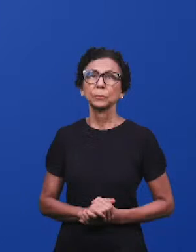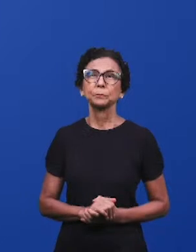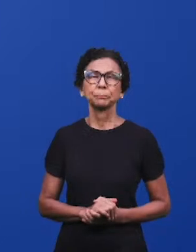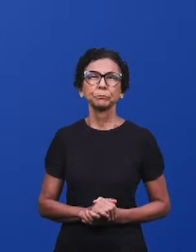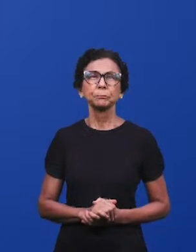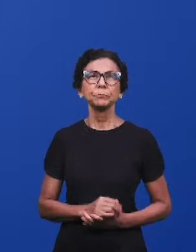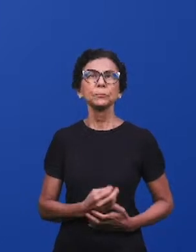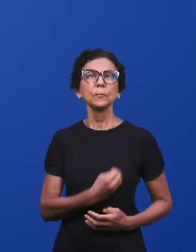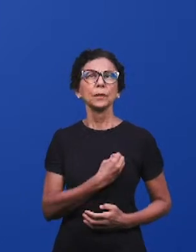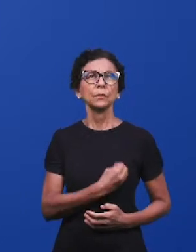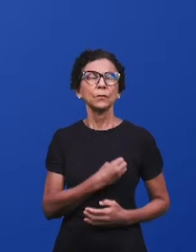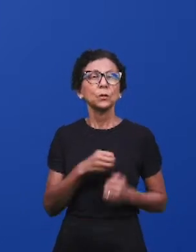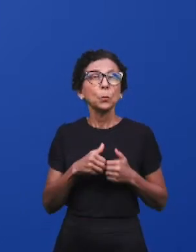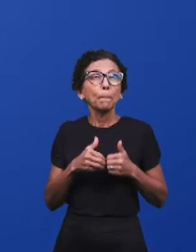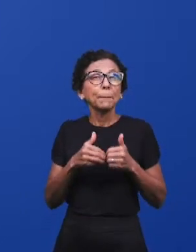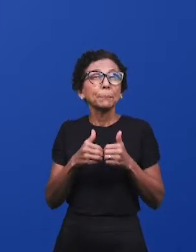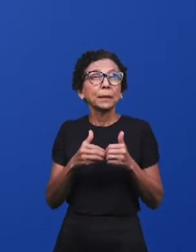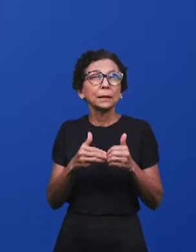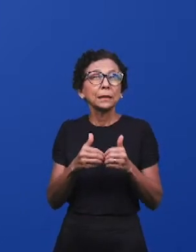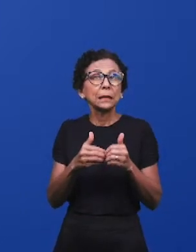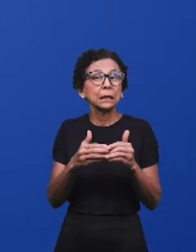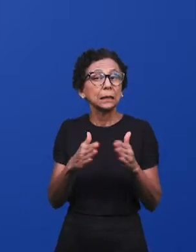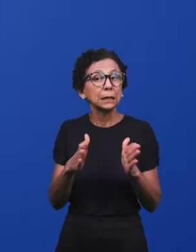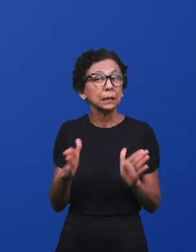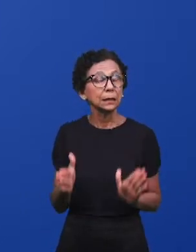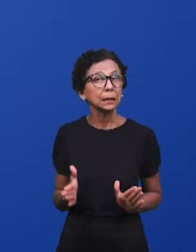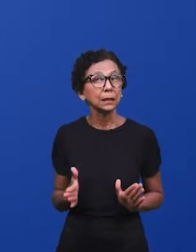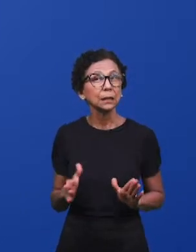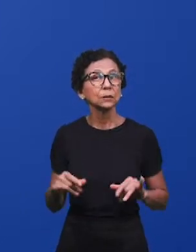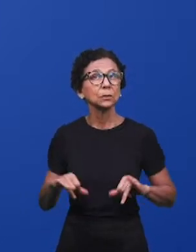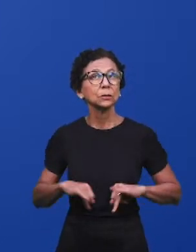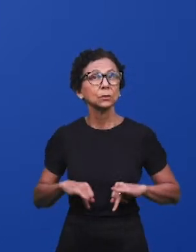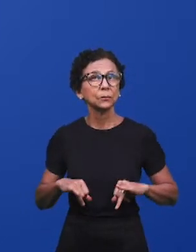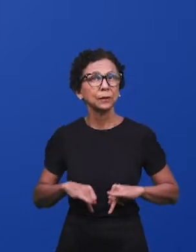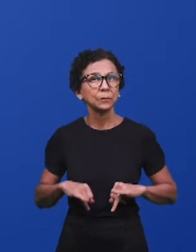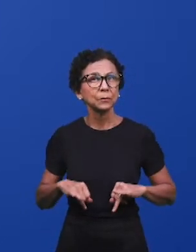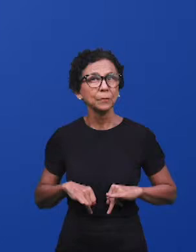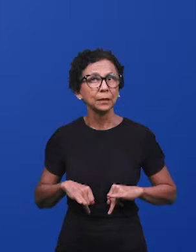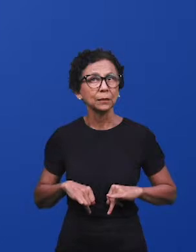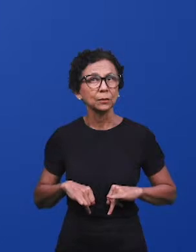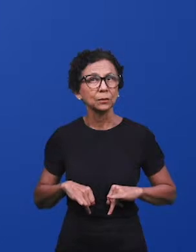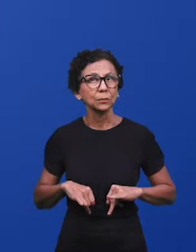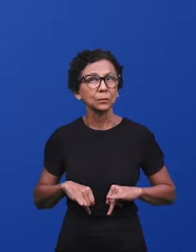sta vivendo il periodo dell'inizio del dolore